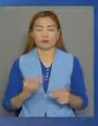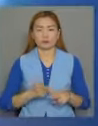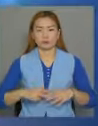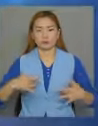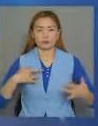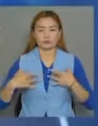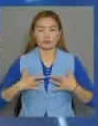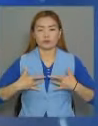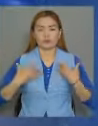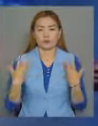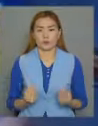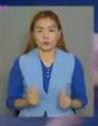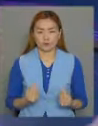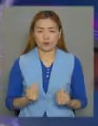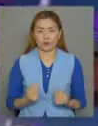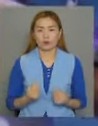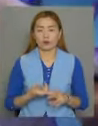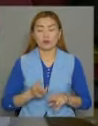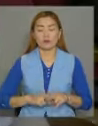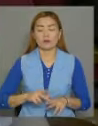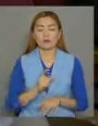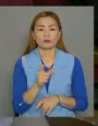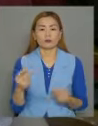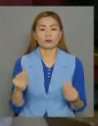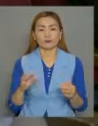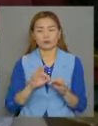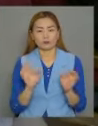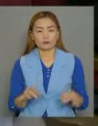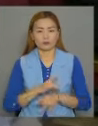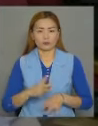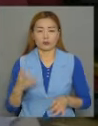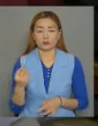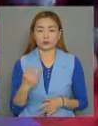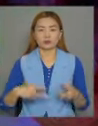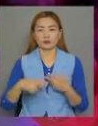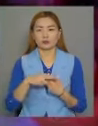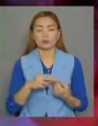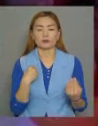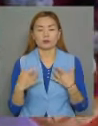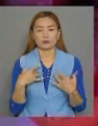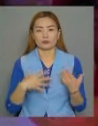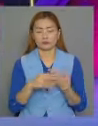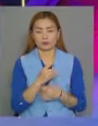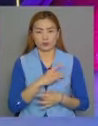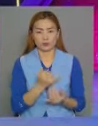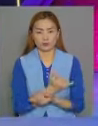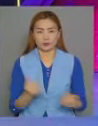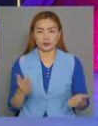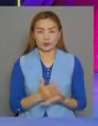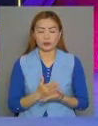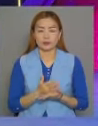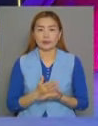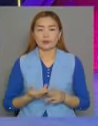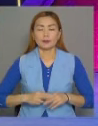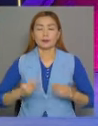өтілетін халықаралық театр күні бұл театр қайраткерлерінің кәсіби мерекесі ғана емес, күллі өнер сүйер қауымның мерекесі. Ұлы